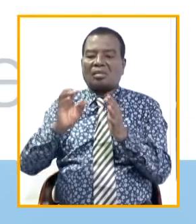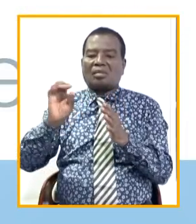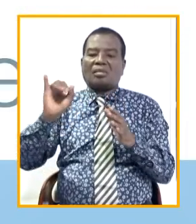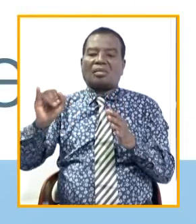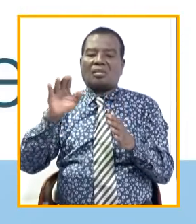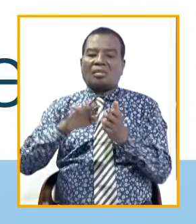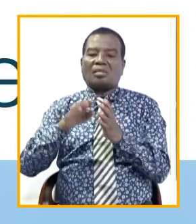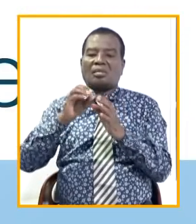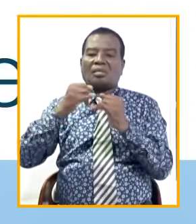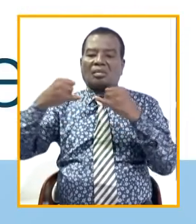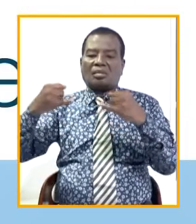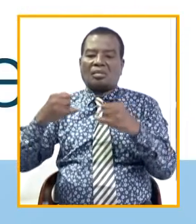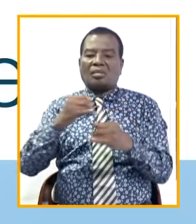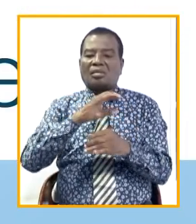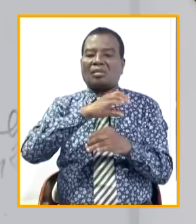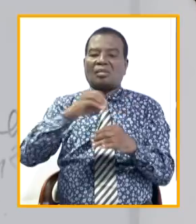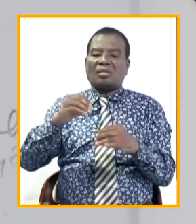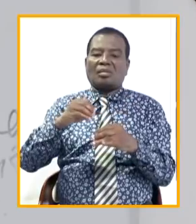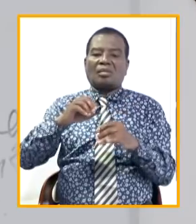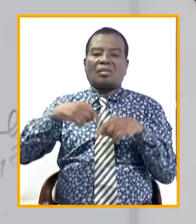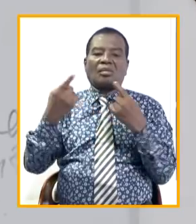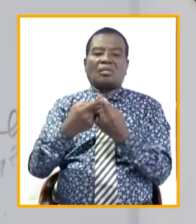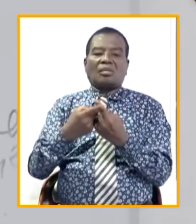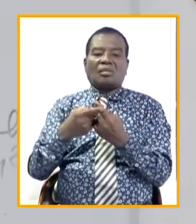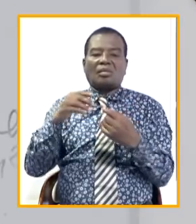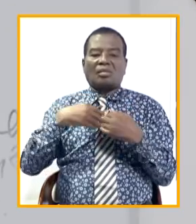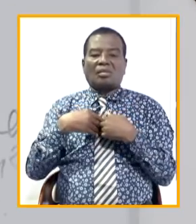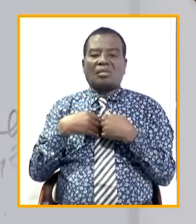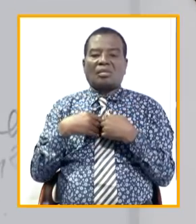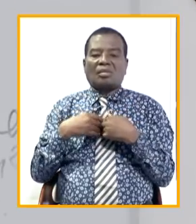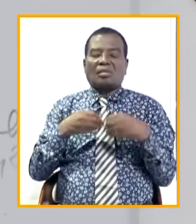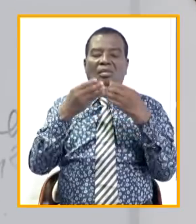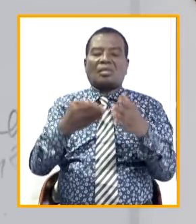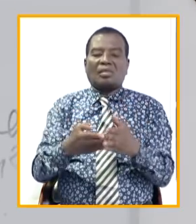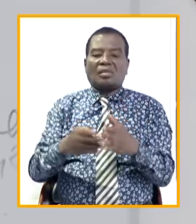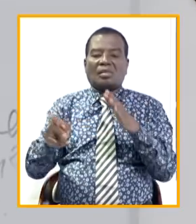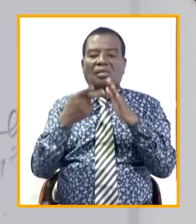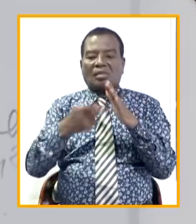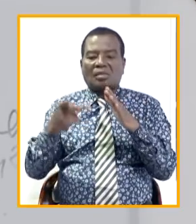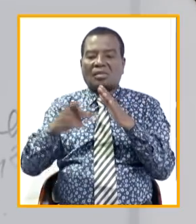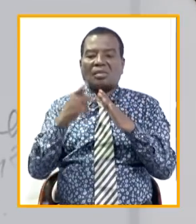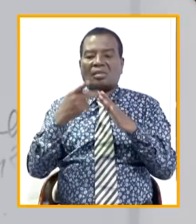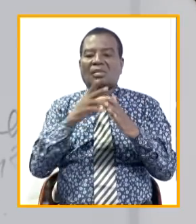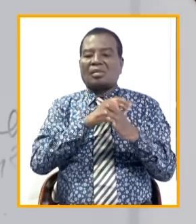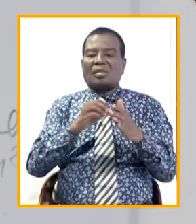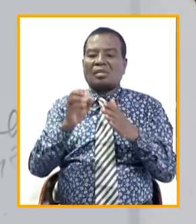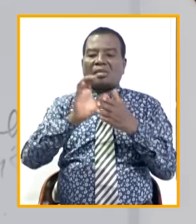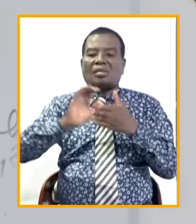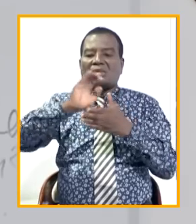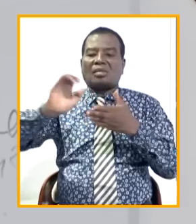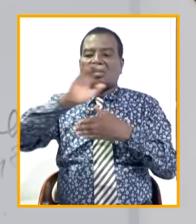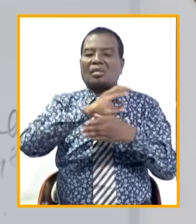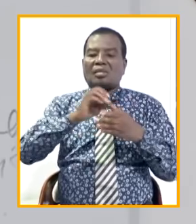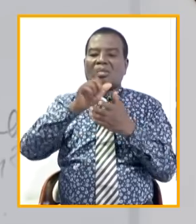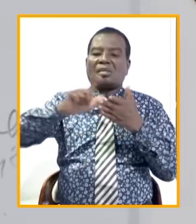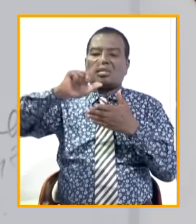www.école-ci.online. Cette plateforme digitale est composée de ressources pédagogiques destinées aux élèves du préscolaire, du primaire, du collège et